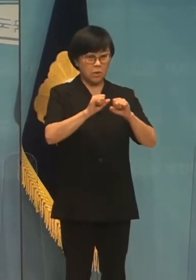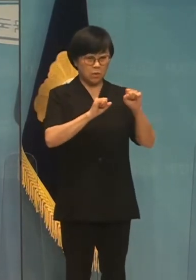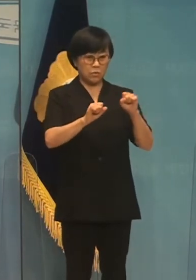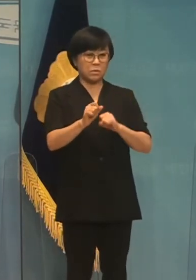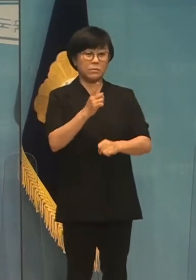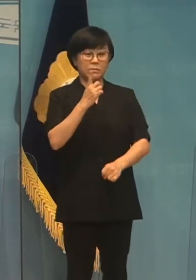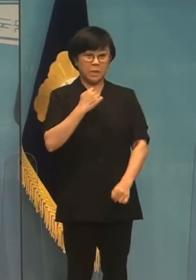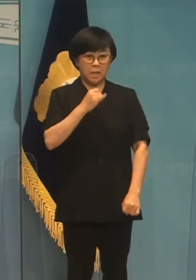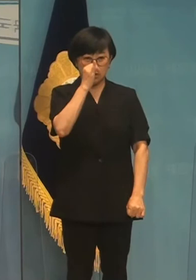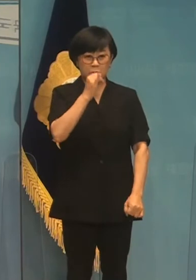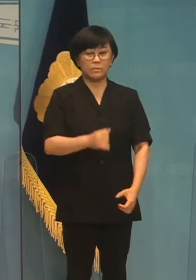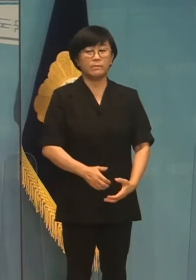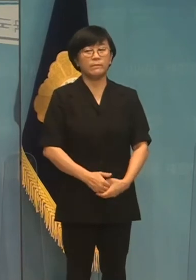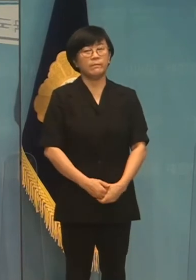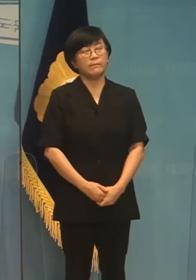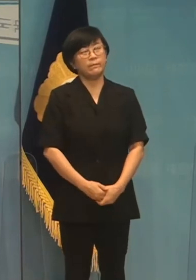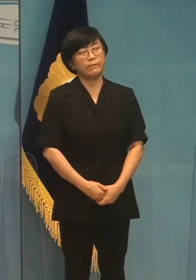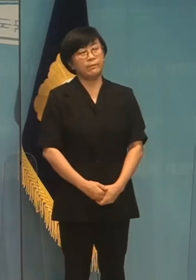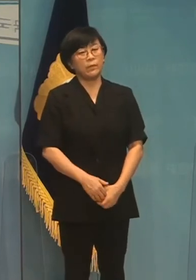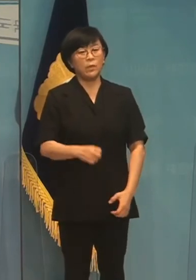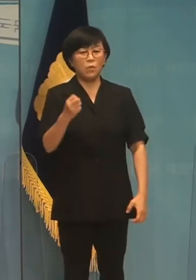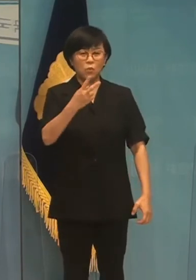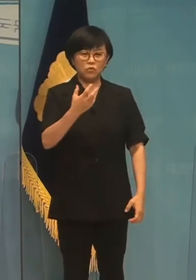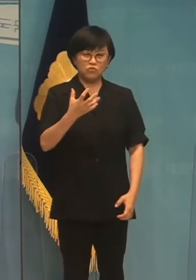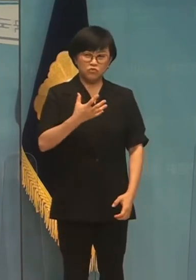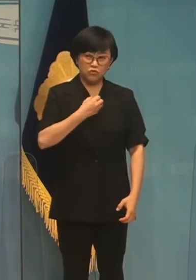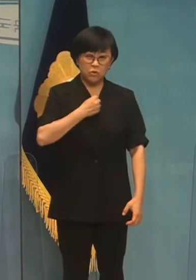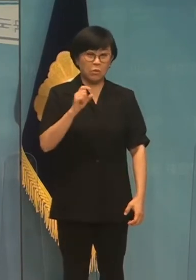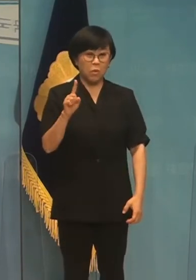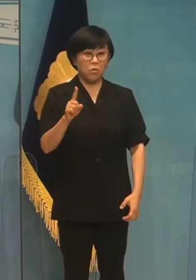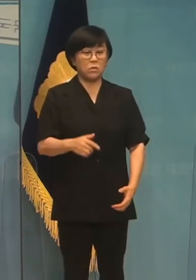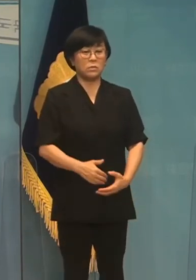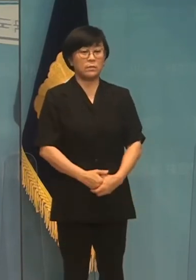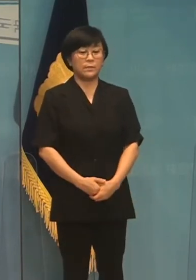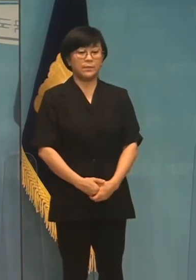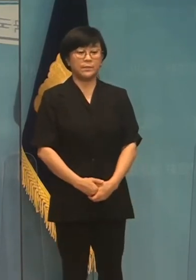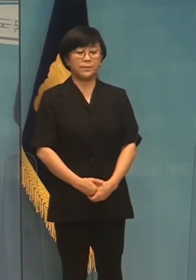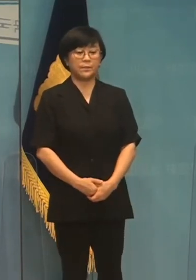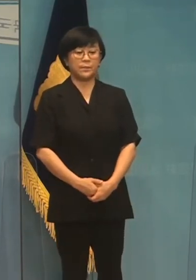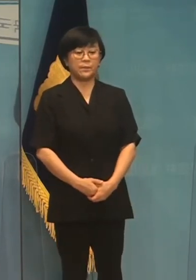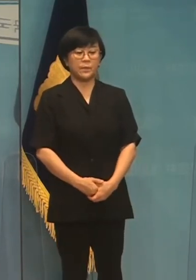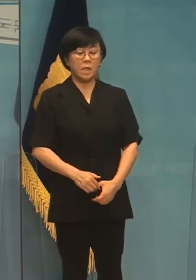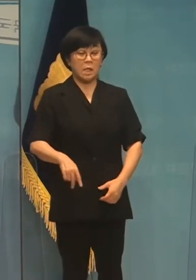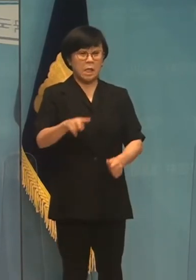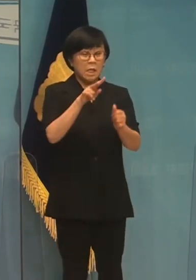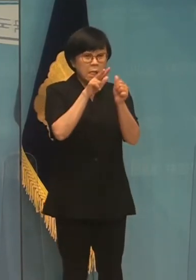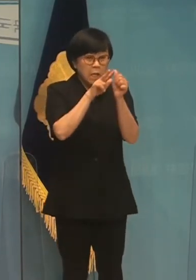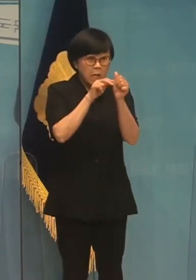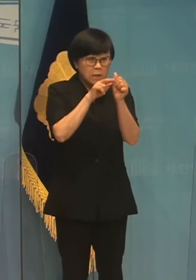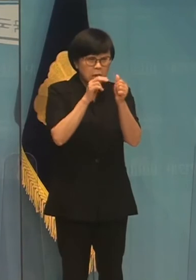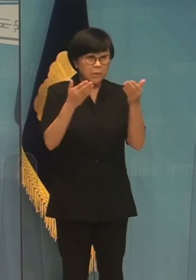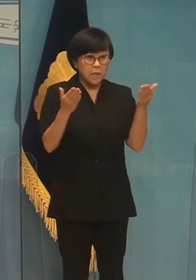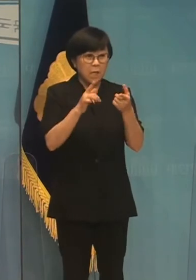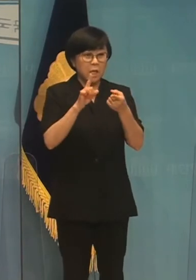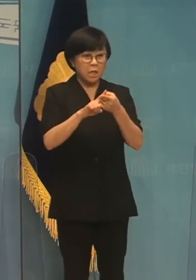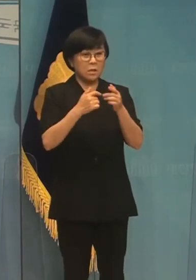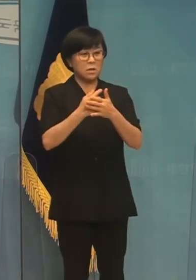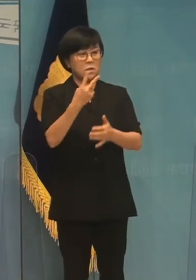활동을 해왔다고 합니다. 더욱더 충격적인 사실은 이들 간첩 4명이